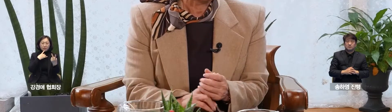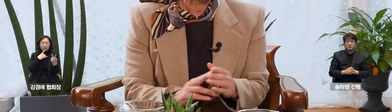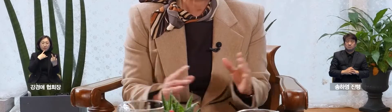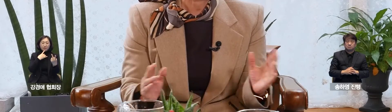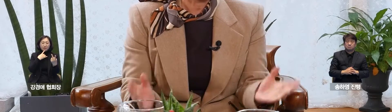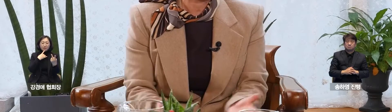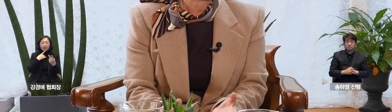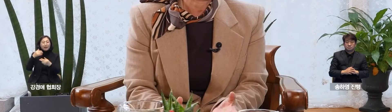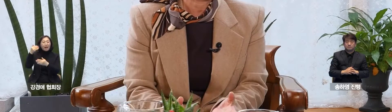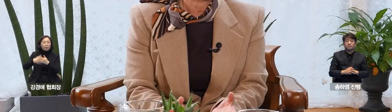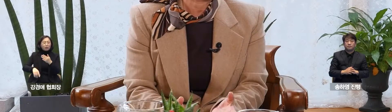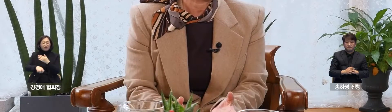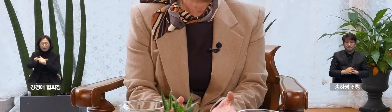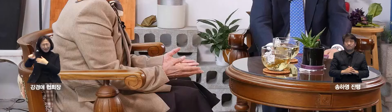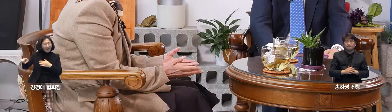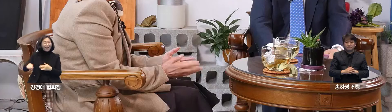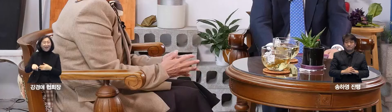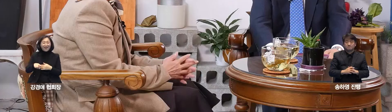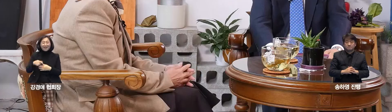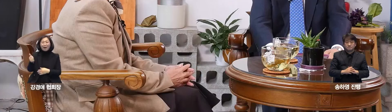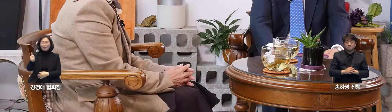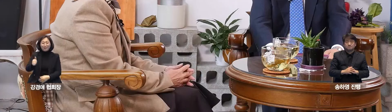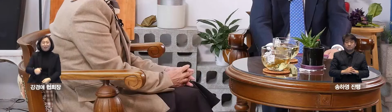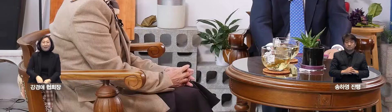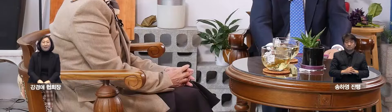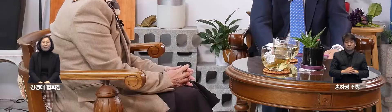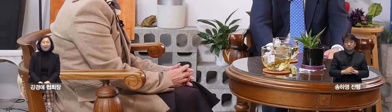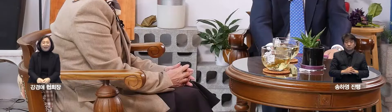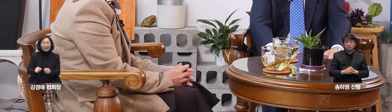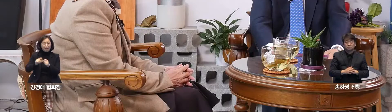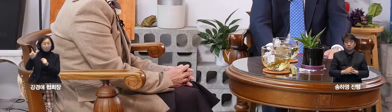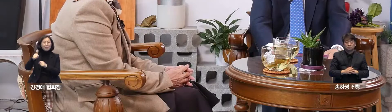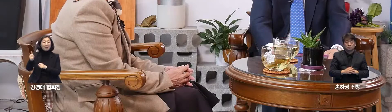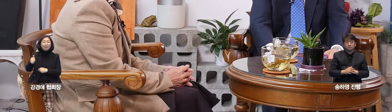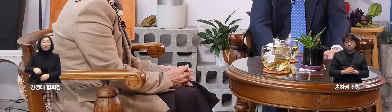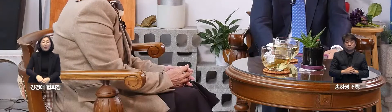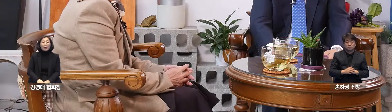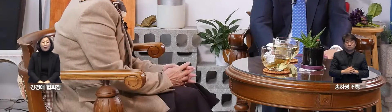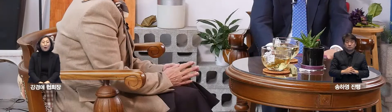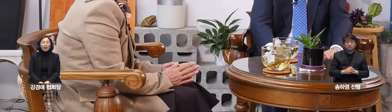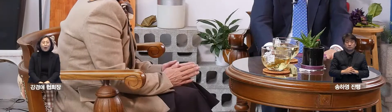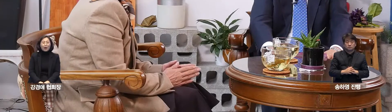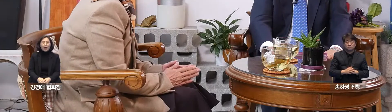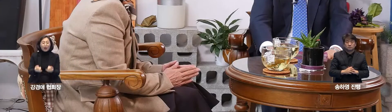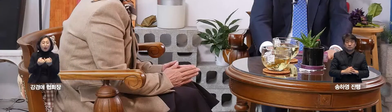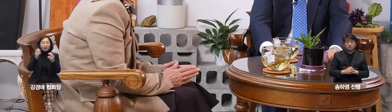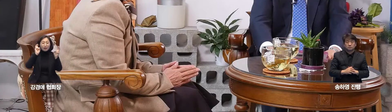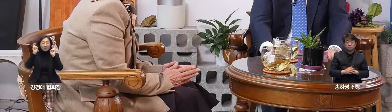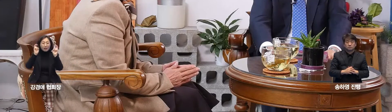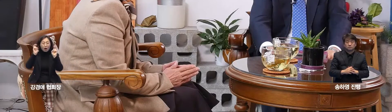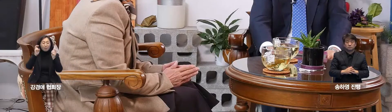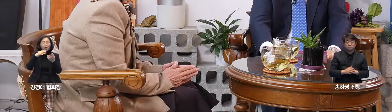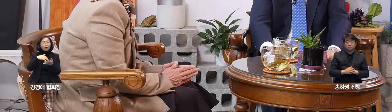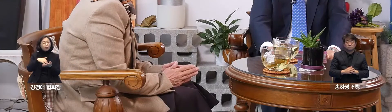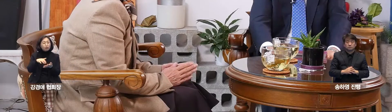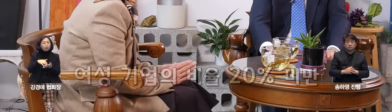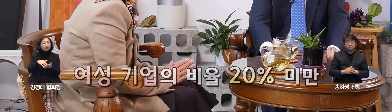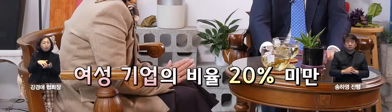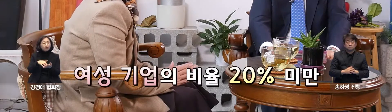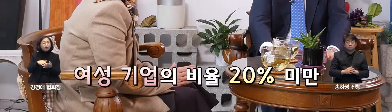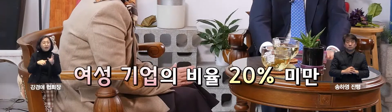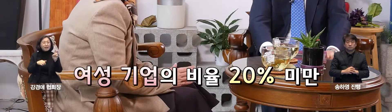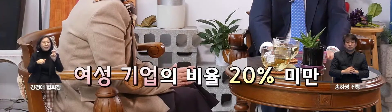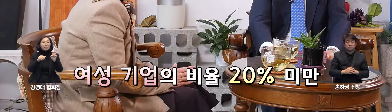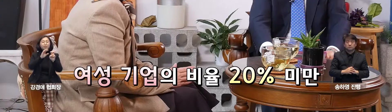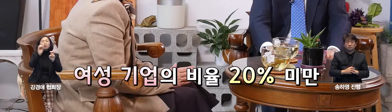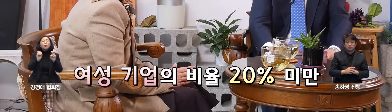단체장이고요. 나머지는 다 남성이십니다. 네. 그리고 현재 여성 기업이 차지하는 비율이 제가 알기로는